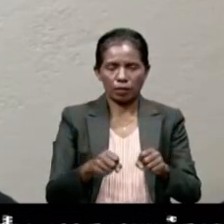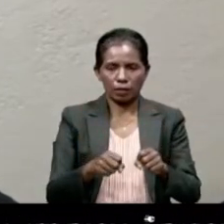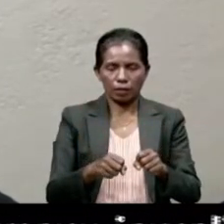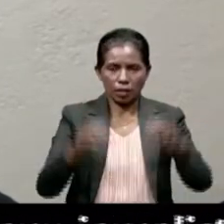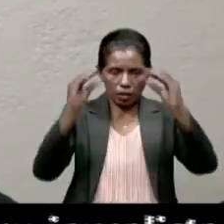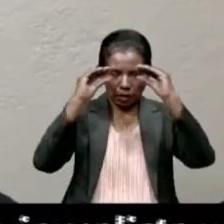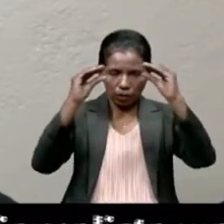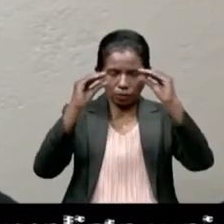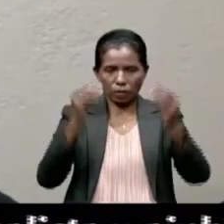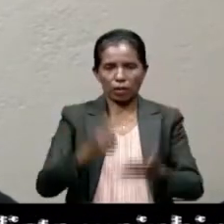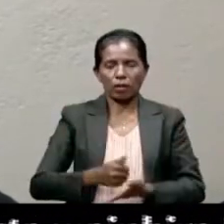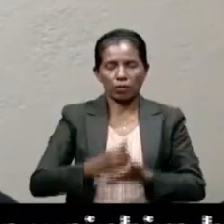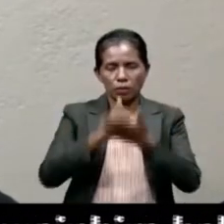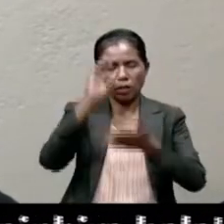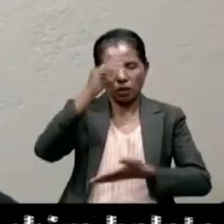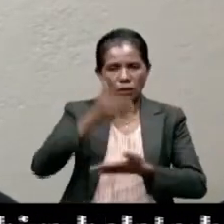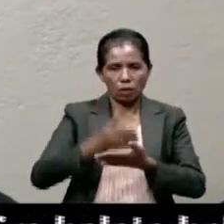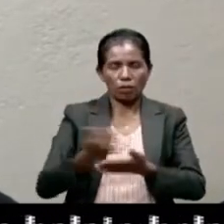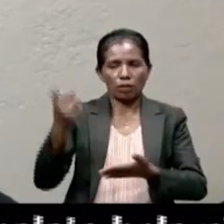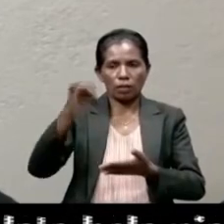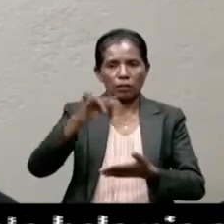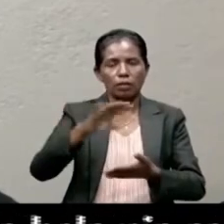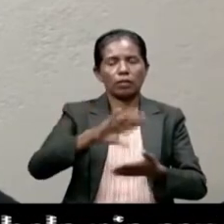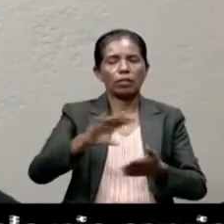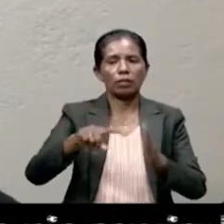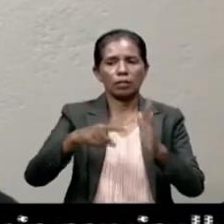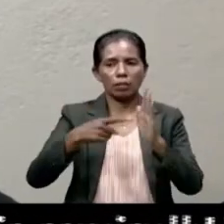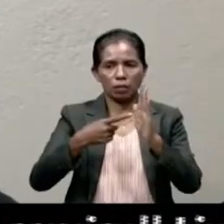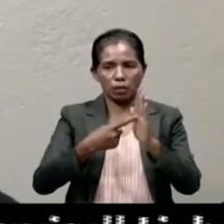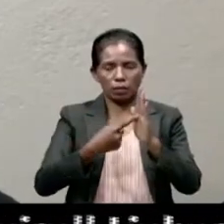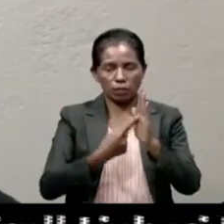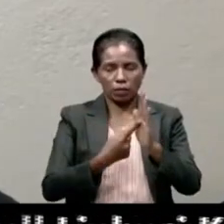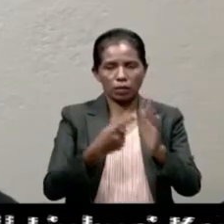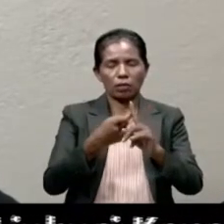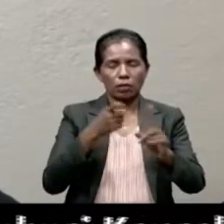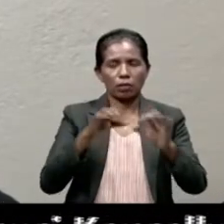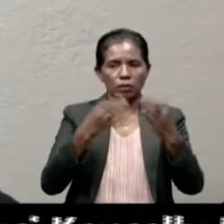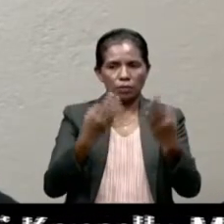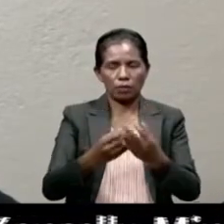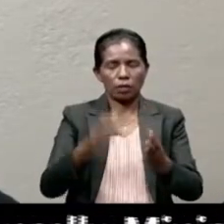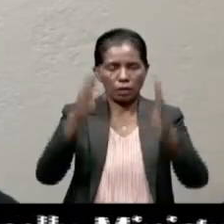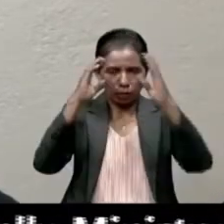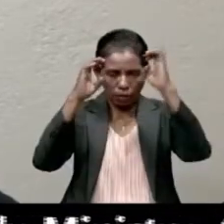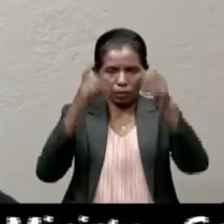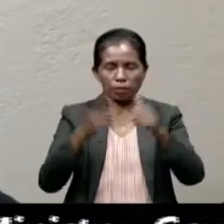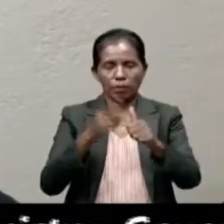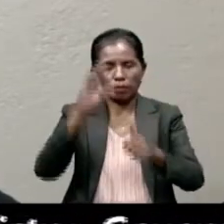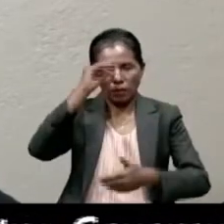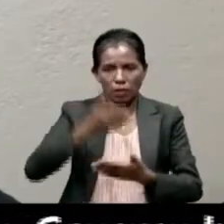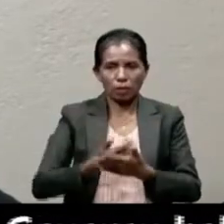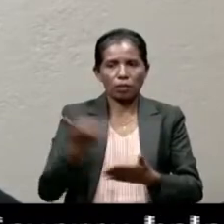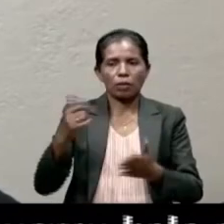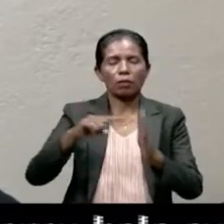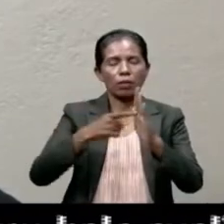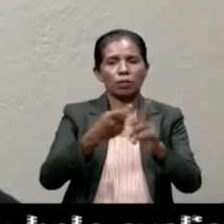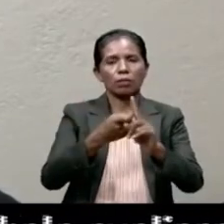iduka tau mata ba uan sira li liube sira nebe hahu sira be kiki hahu ke zuma lara ta me iduka sa primeira uan sira neka hahu lu zuma